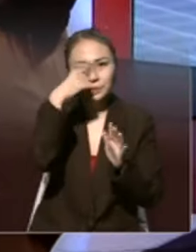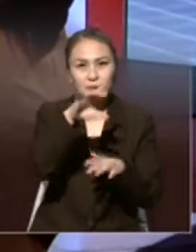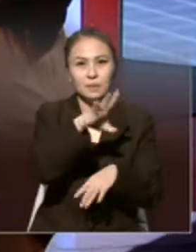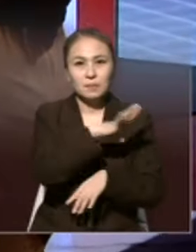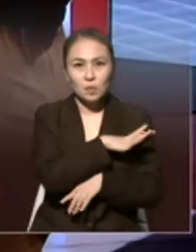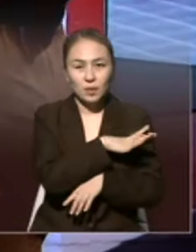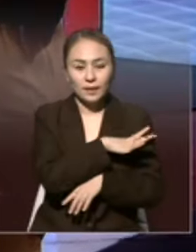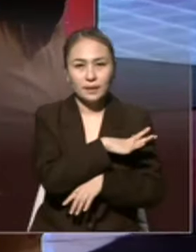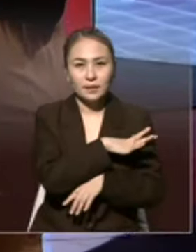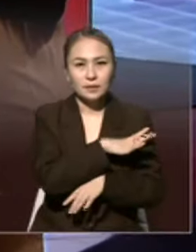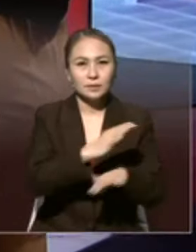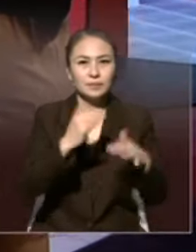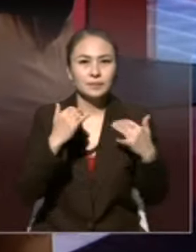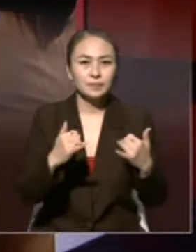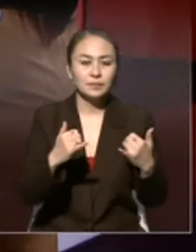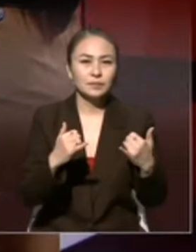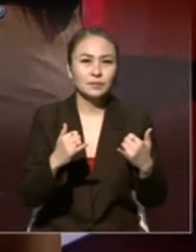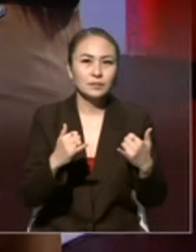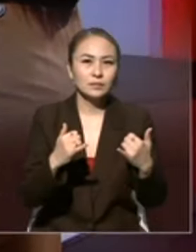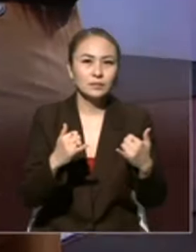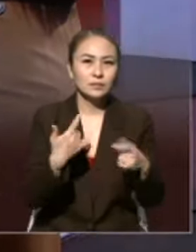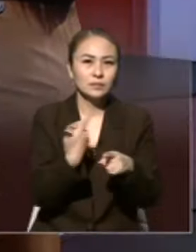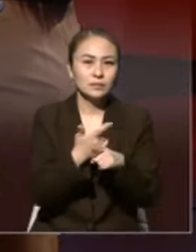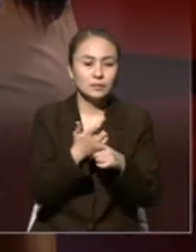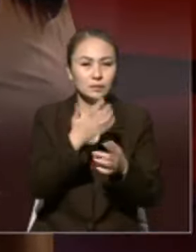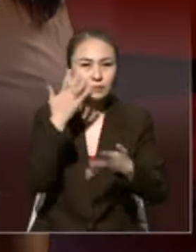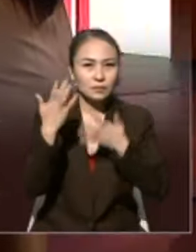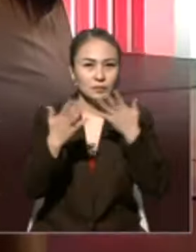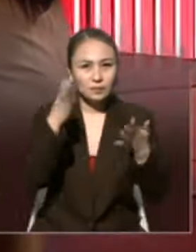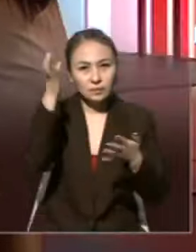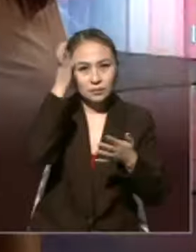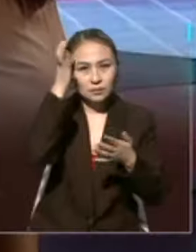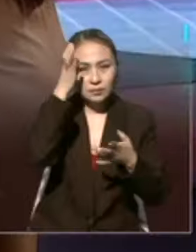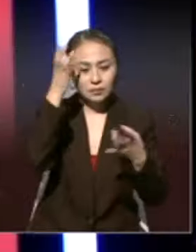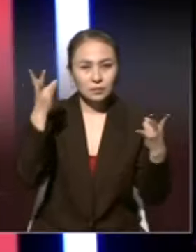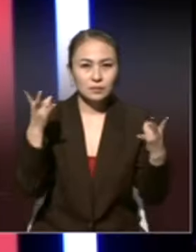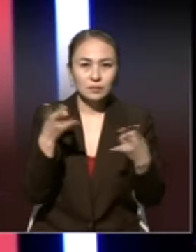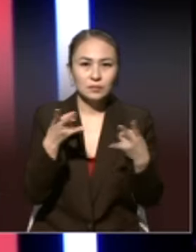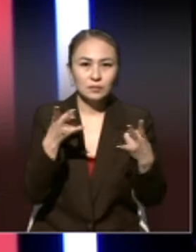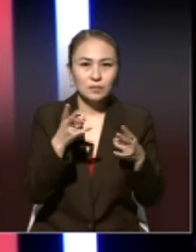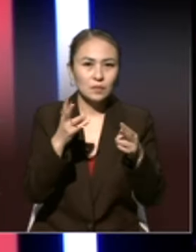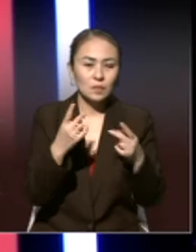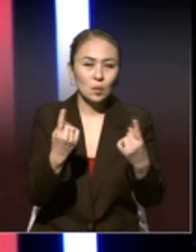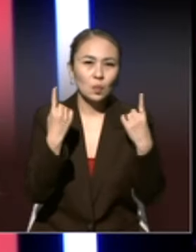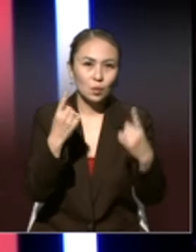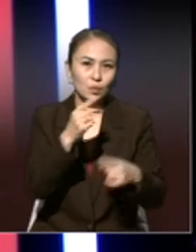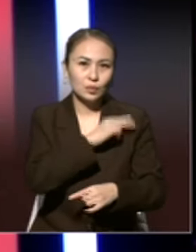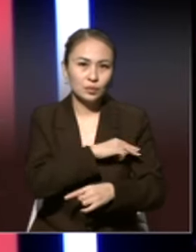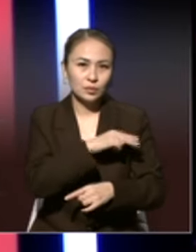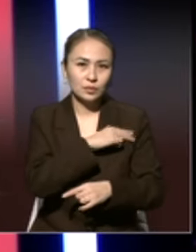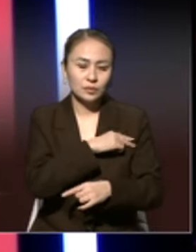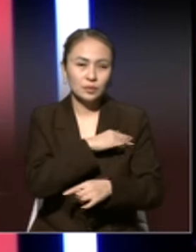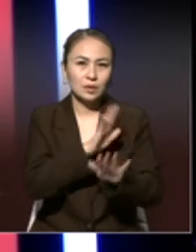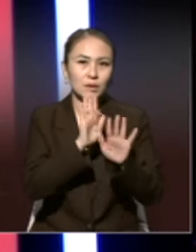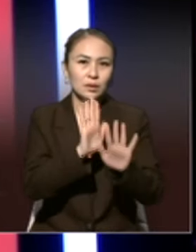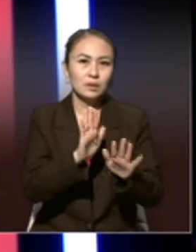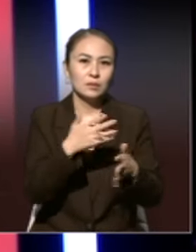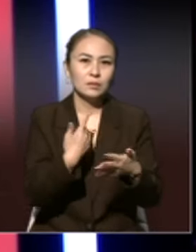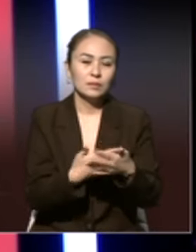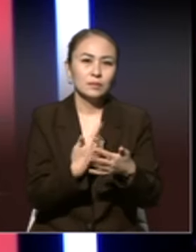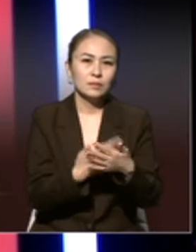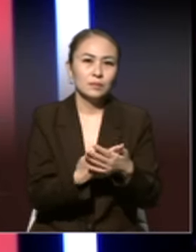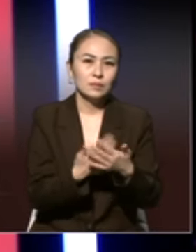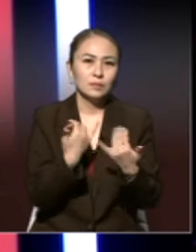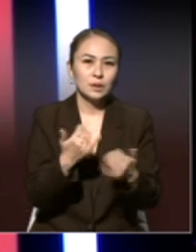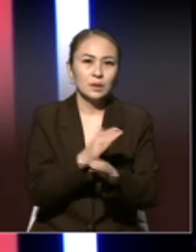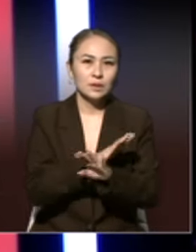болған. Енді бірақ енді ол үлкен зерттеу талап етеді әрине. Бұл ауқымды жұмыс. Бұл енді тек қана осы бүгін